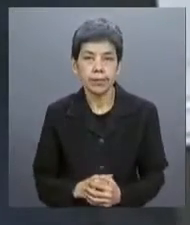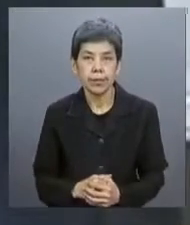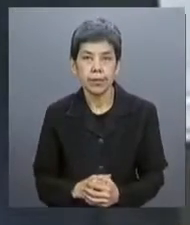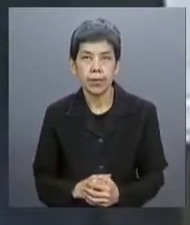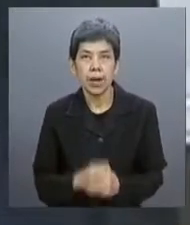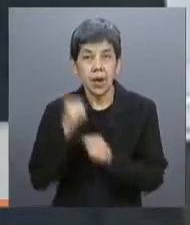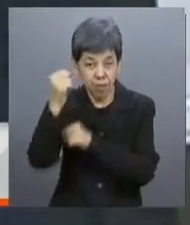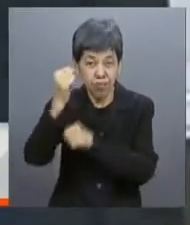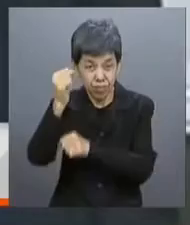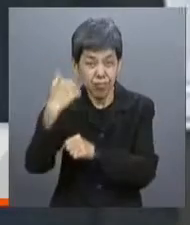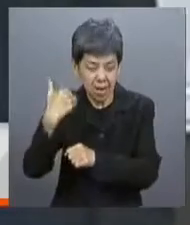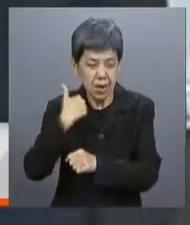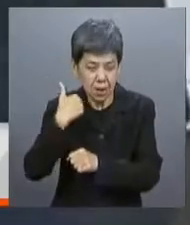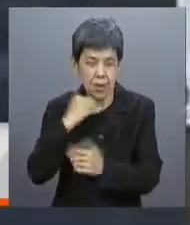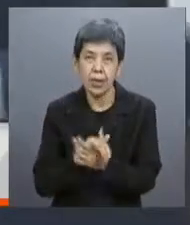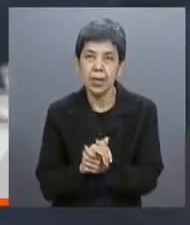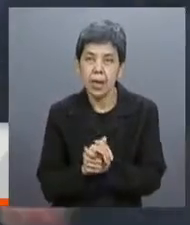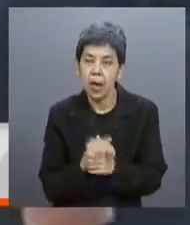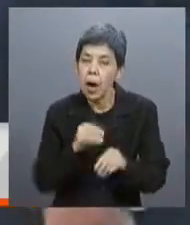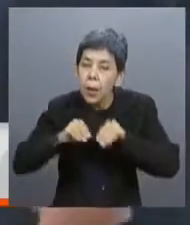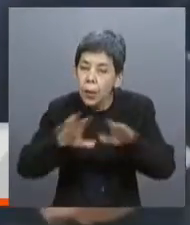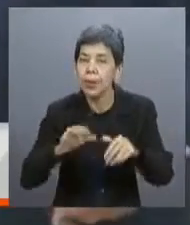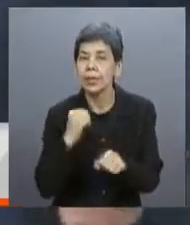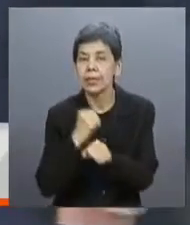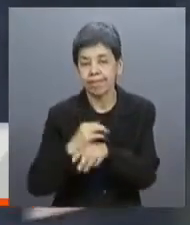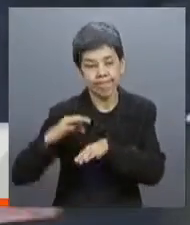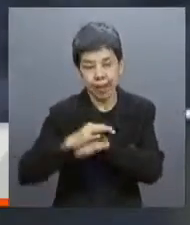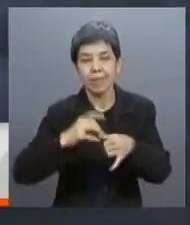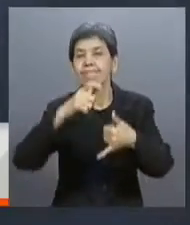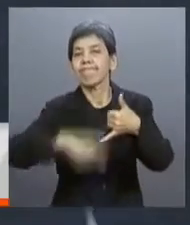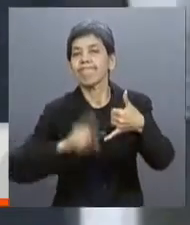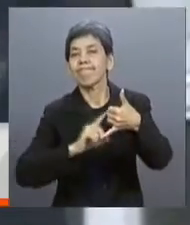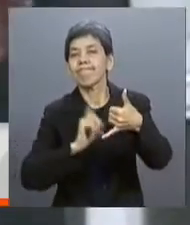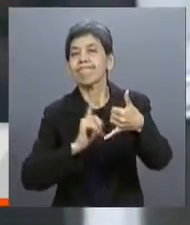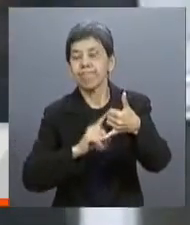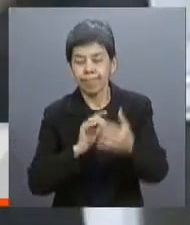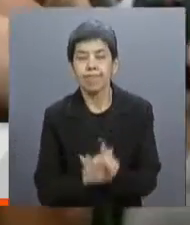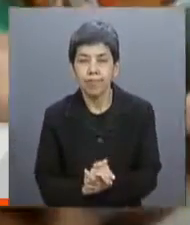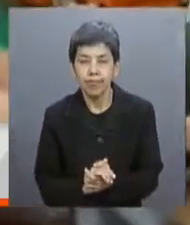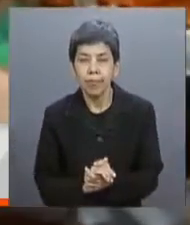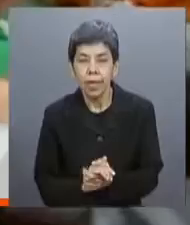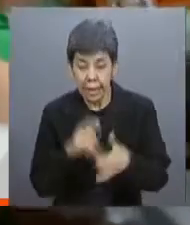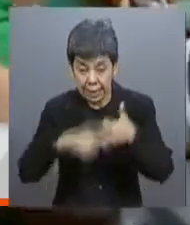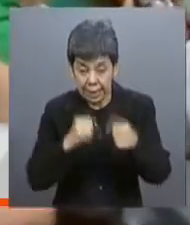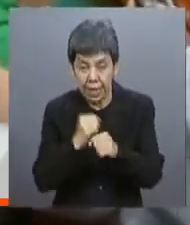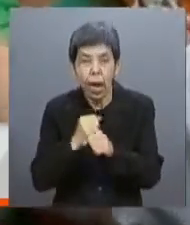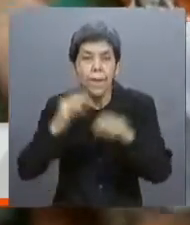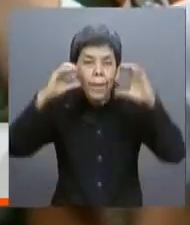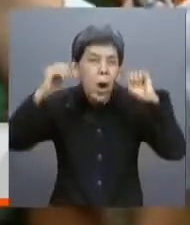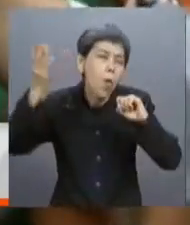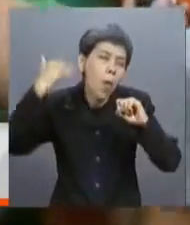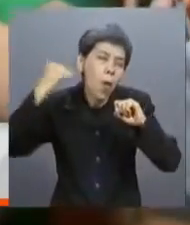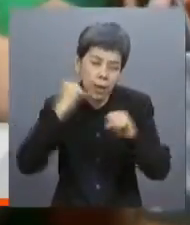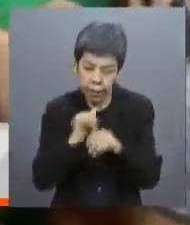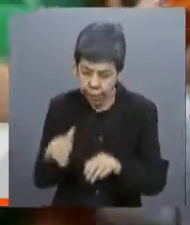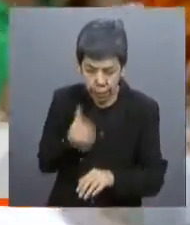การประท้วงเกิดขึ้นไม่กี่ชั่วโมงหลังจากมีการเผยแพร่คำสั่งแต่งตั้งนายลูอิสอิสนาซิโอลูล่าดาซินวาอดีตประธานาธิบดี